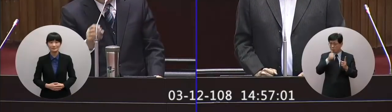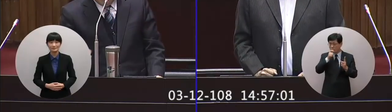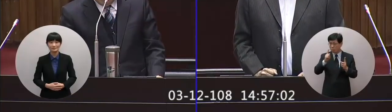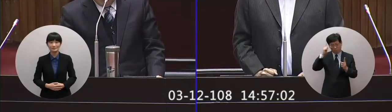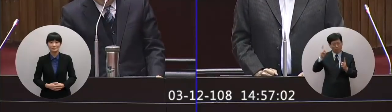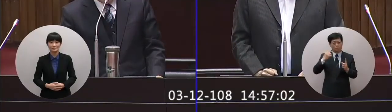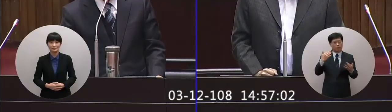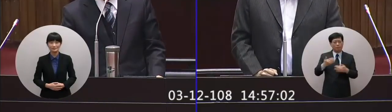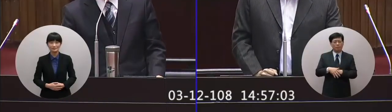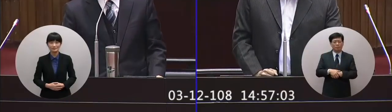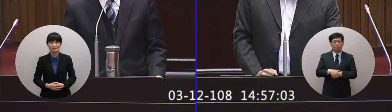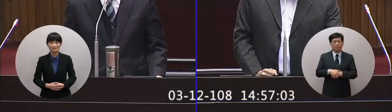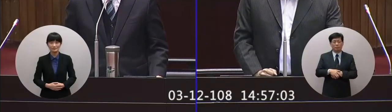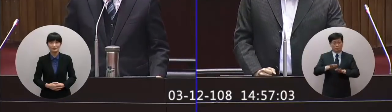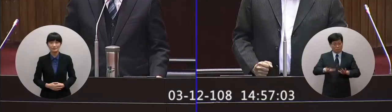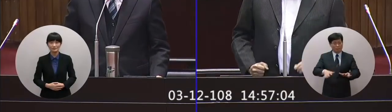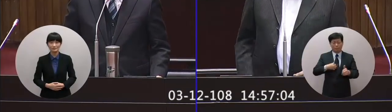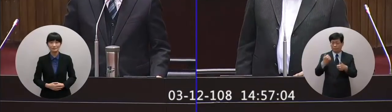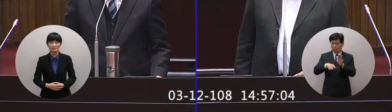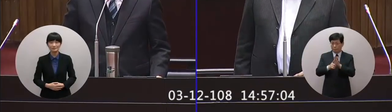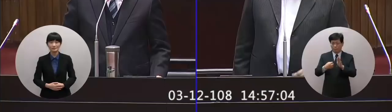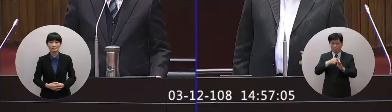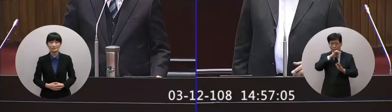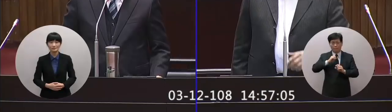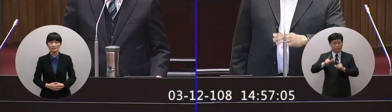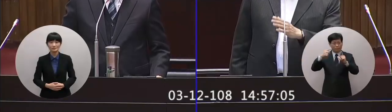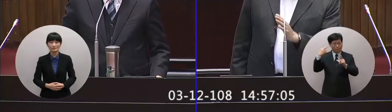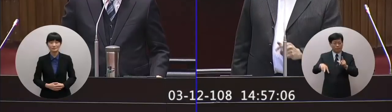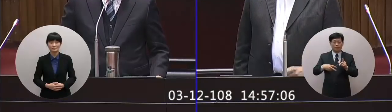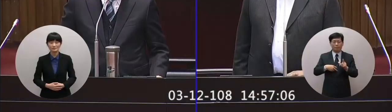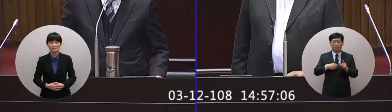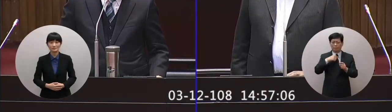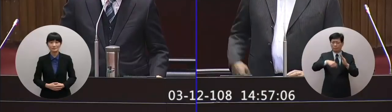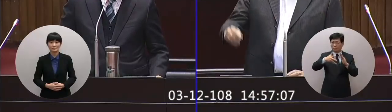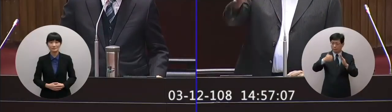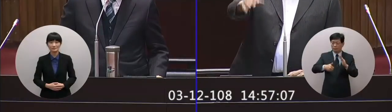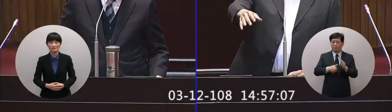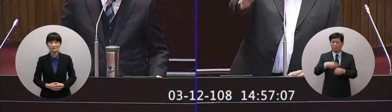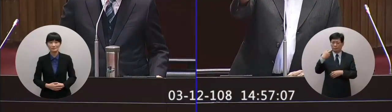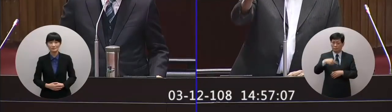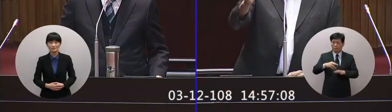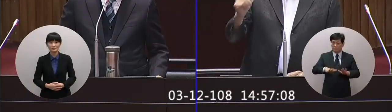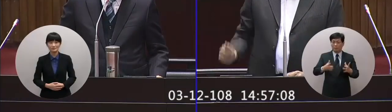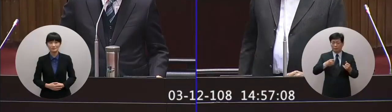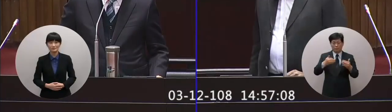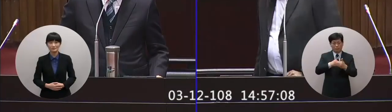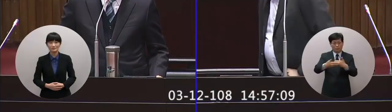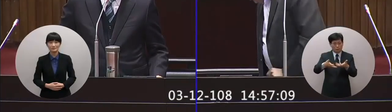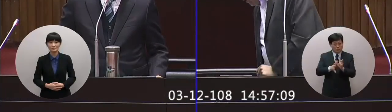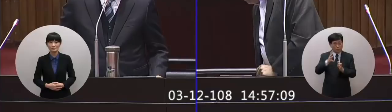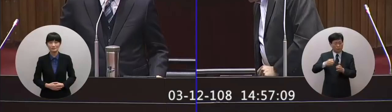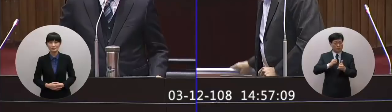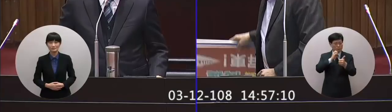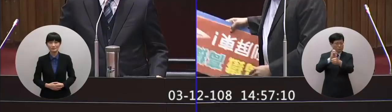了解啦。好，所以今日我要代替着咱屏东再一次甲院长，甚至伫遮嘛要甲交通部长